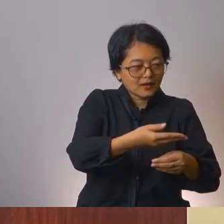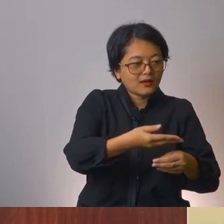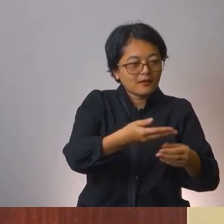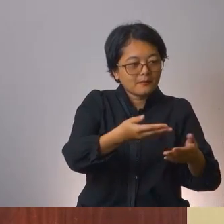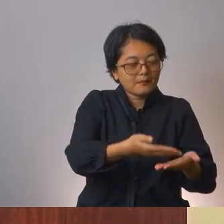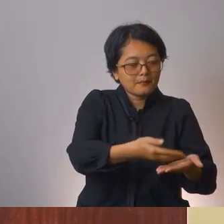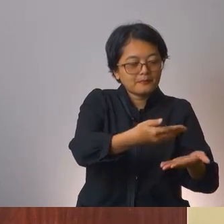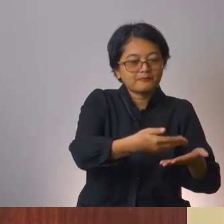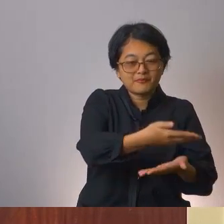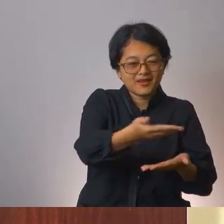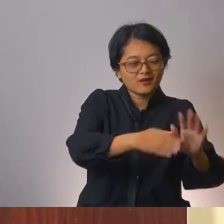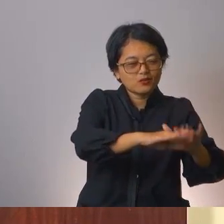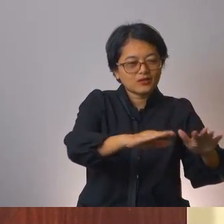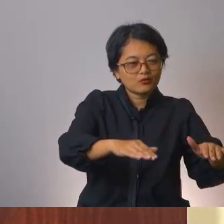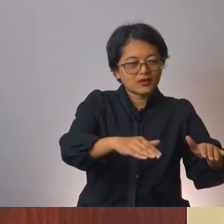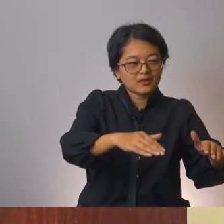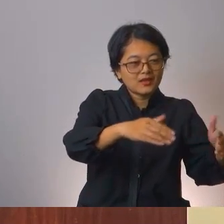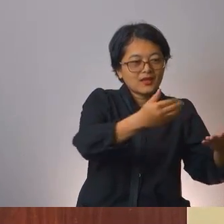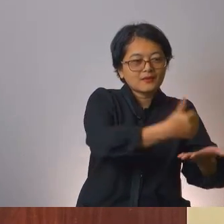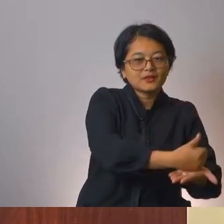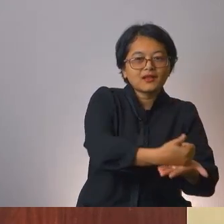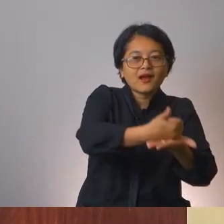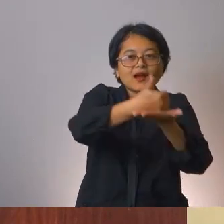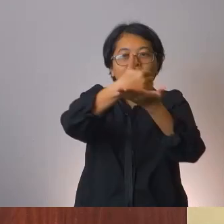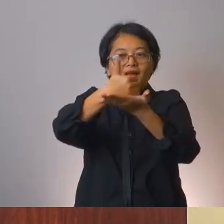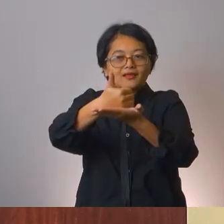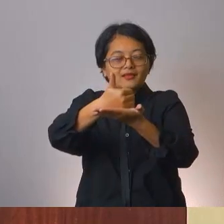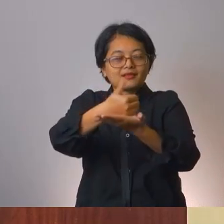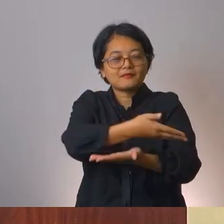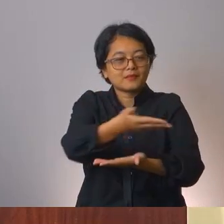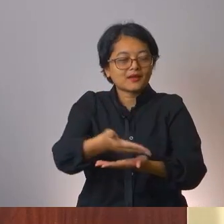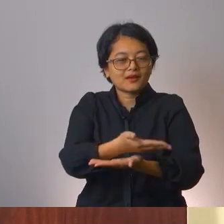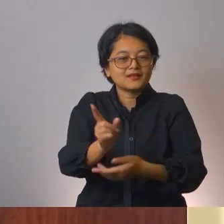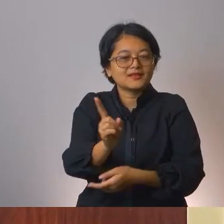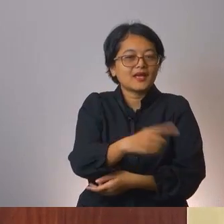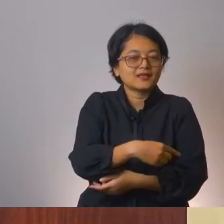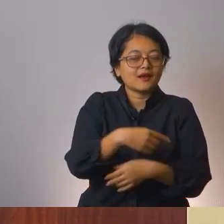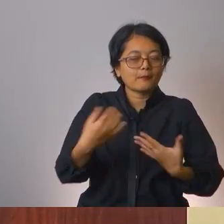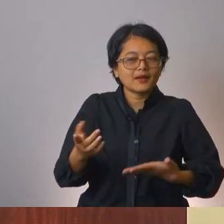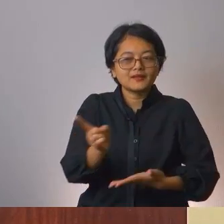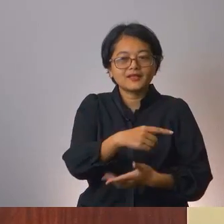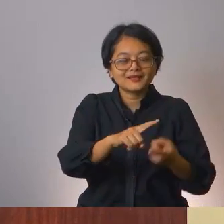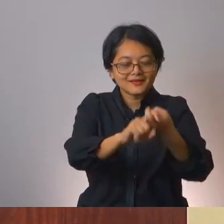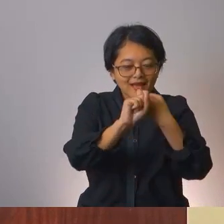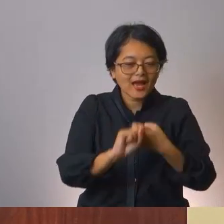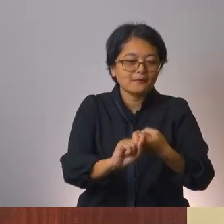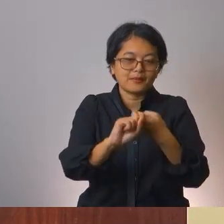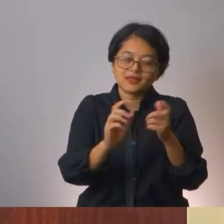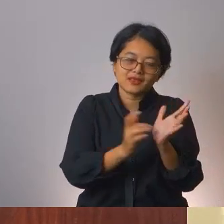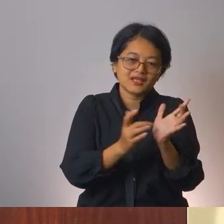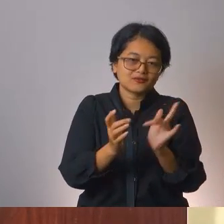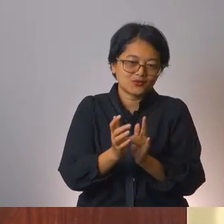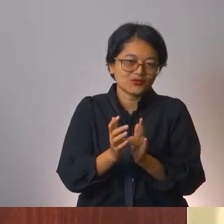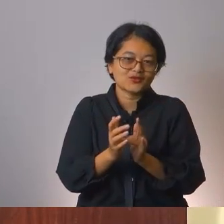sebagai sahabat-sahabatnya. Sehingga kalau kita lihat dalam konteks sebagai